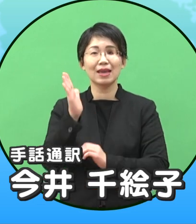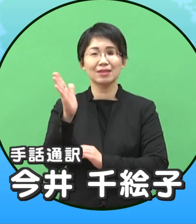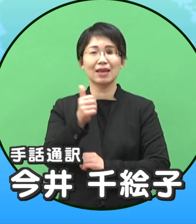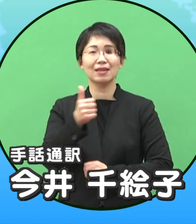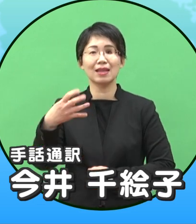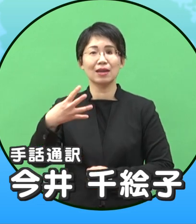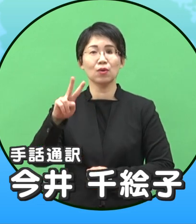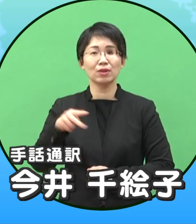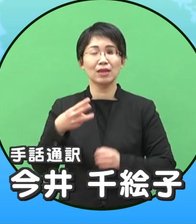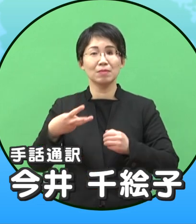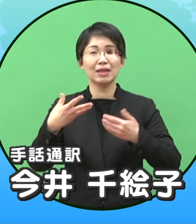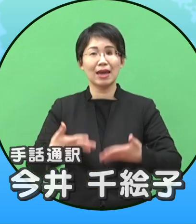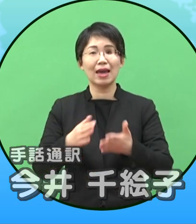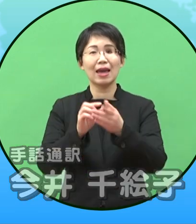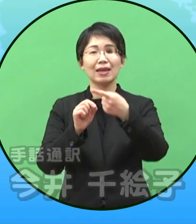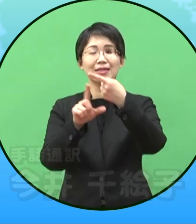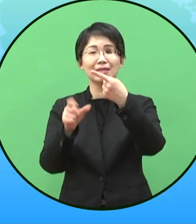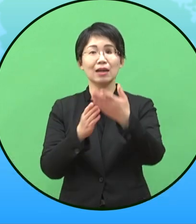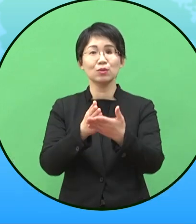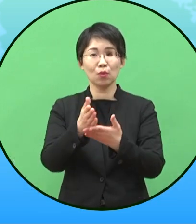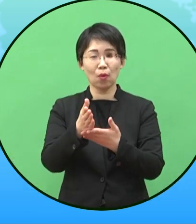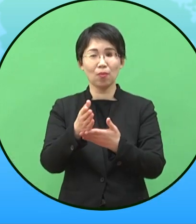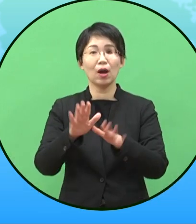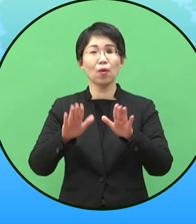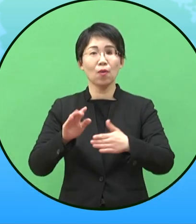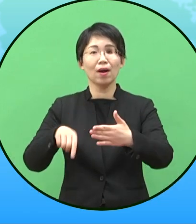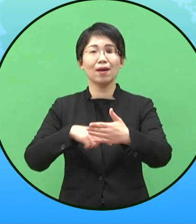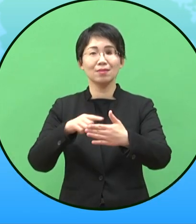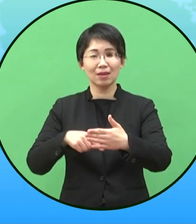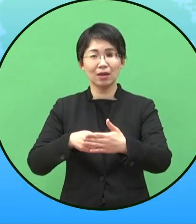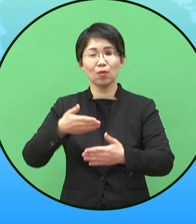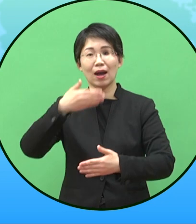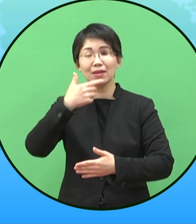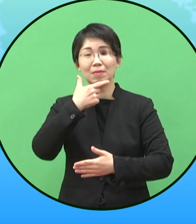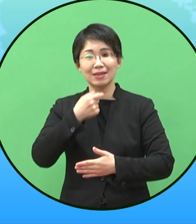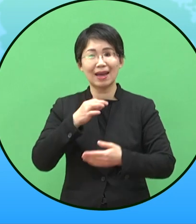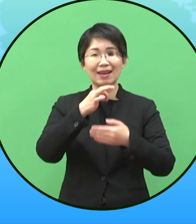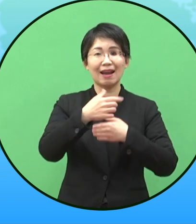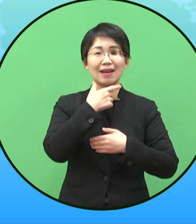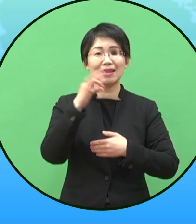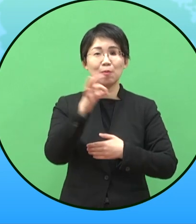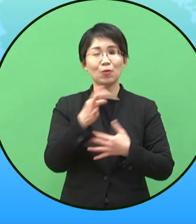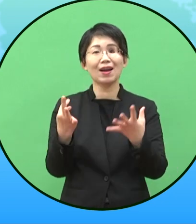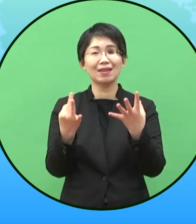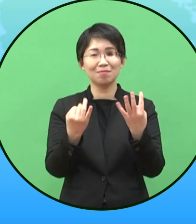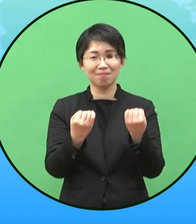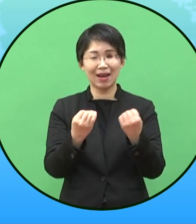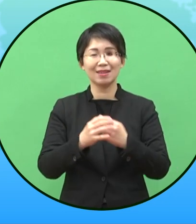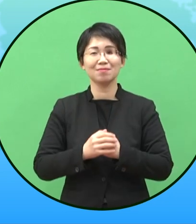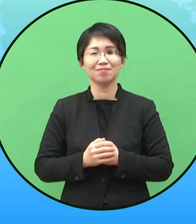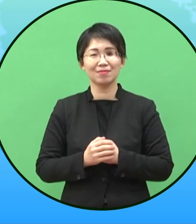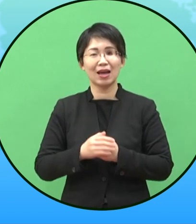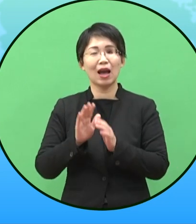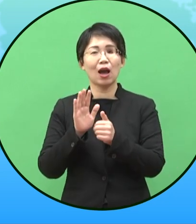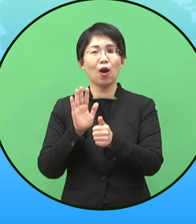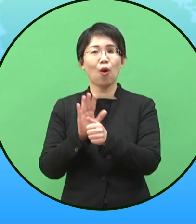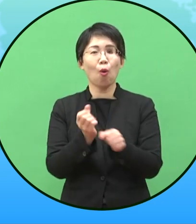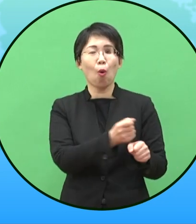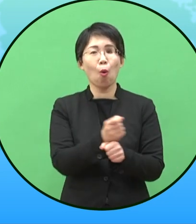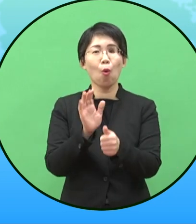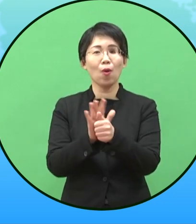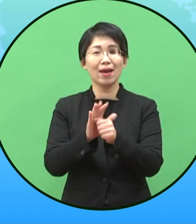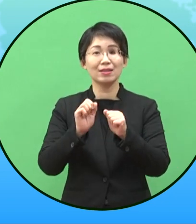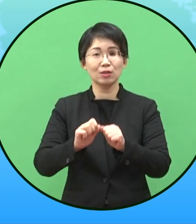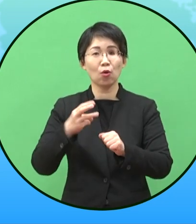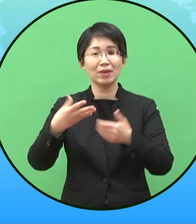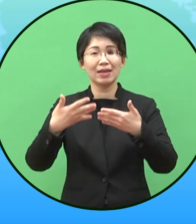県政だより見え1月号。今回は食べたい買いたいものがいっぱい、応援しよう三重